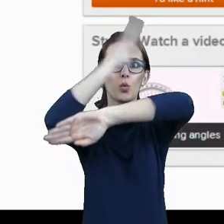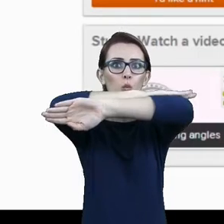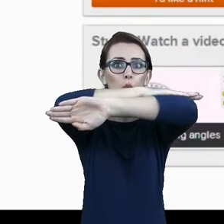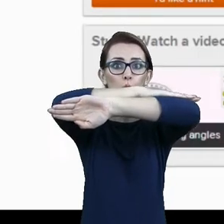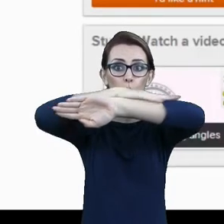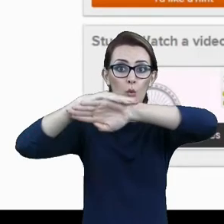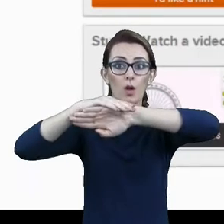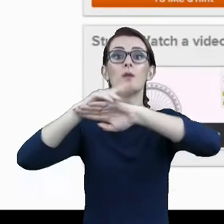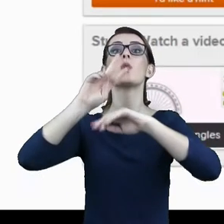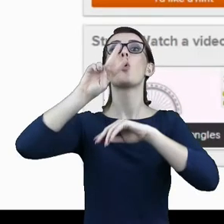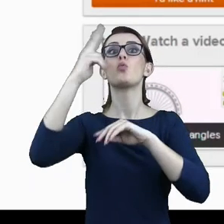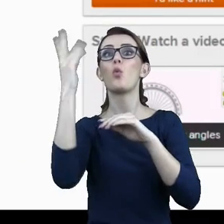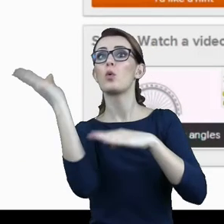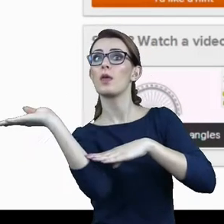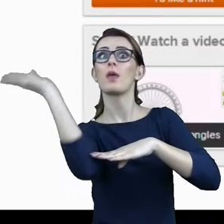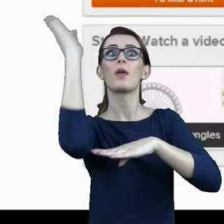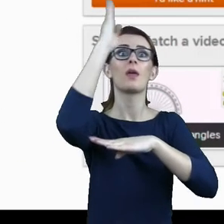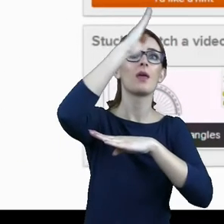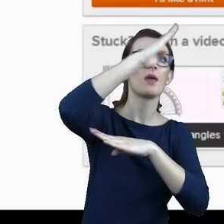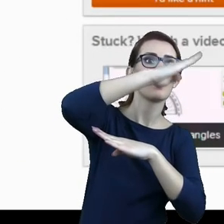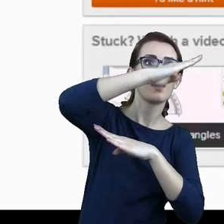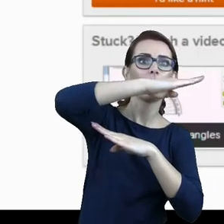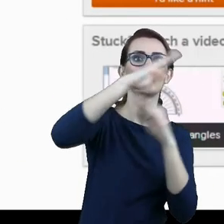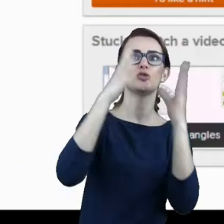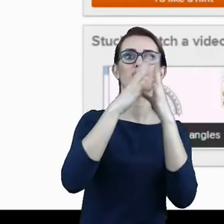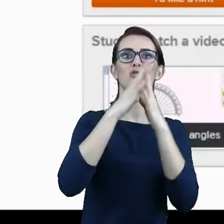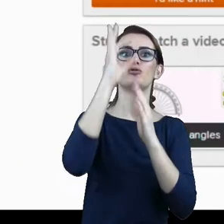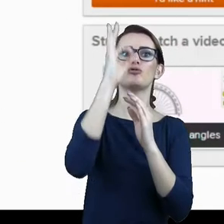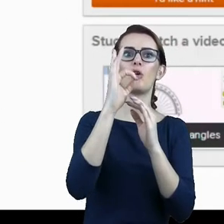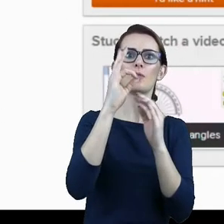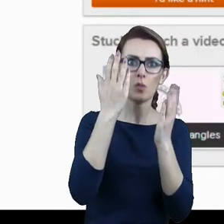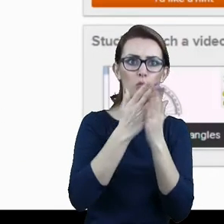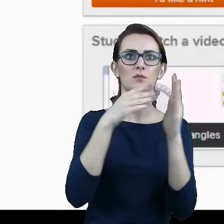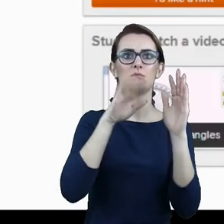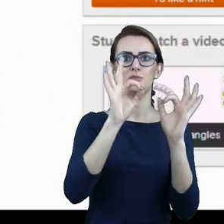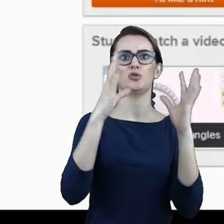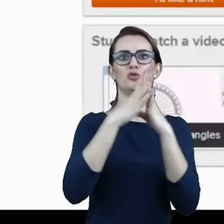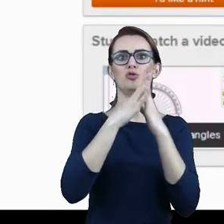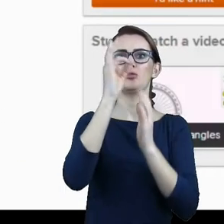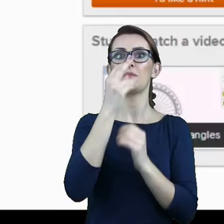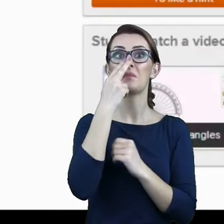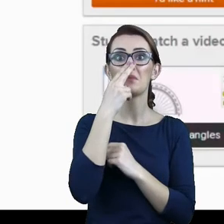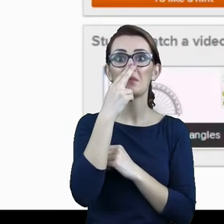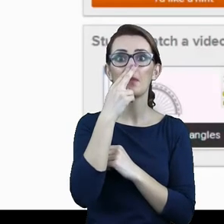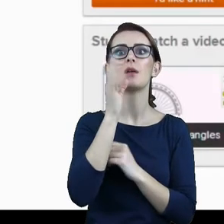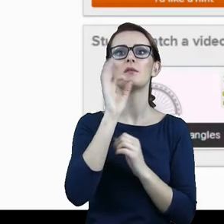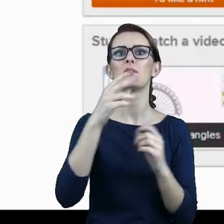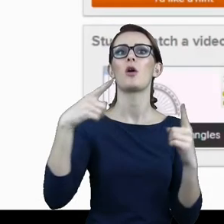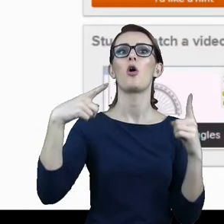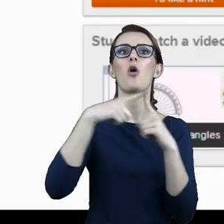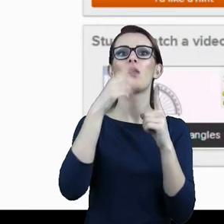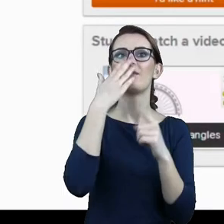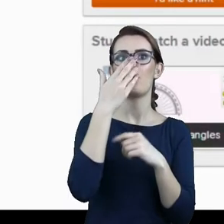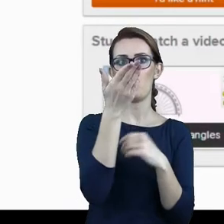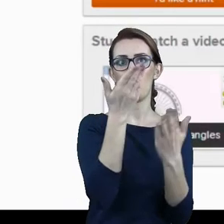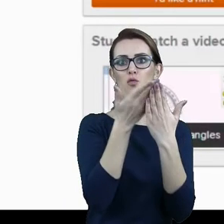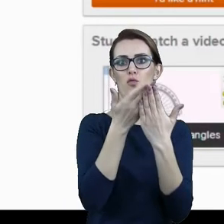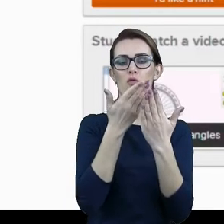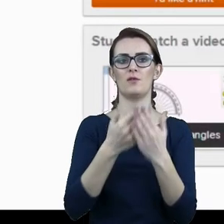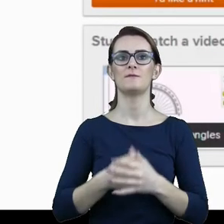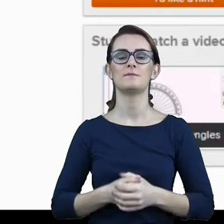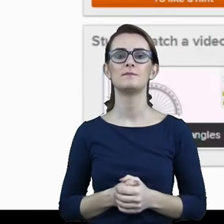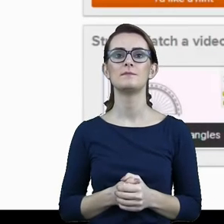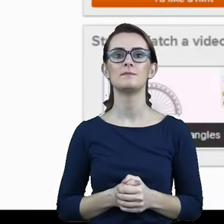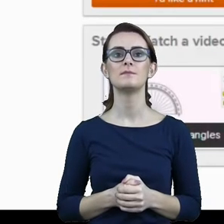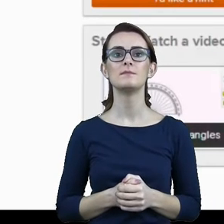z zerem, a drugie ramię ustawiam na 10 stopni. Tu mamy 10 stopni. Popatrzmy, co nam